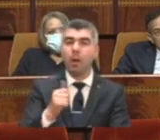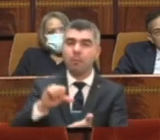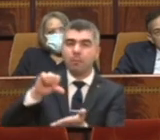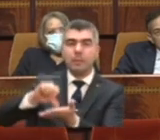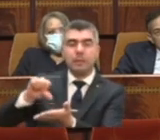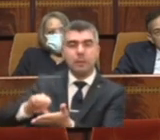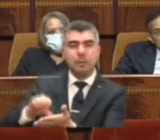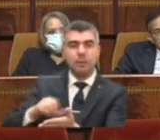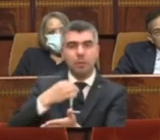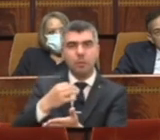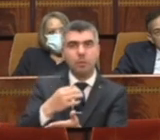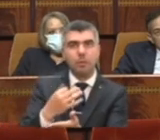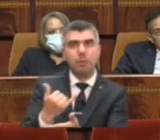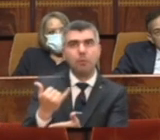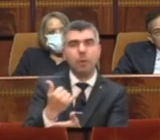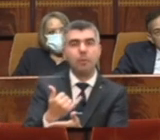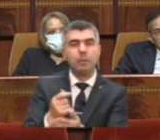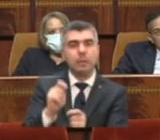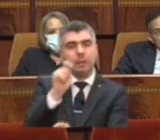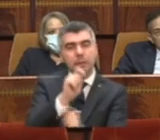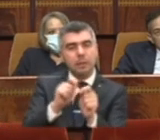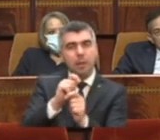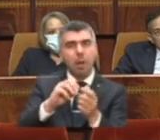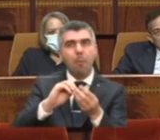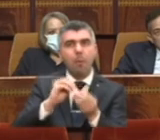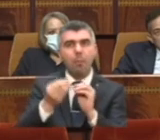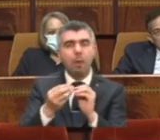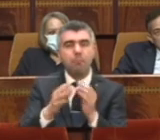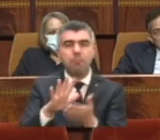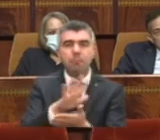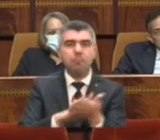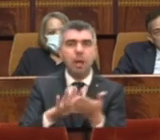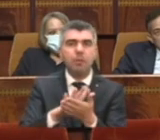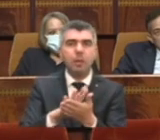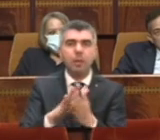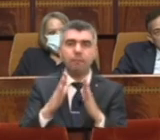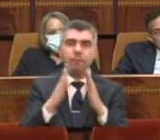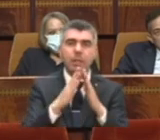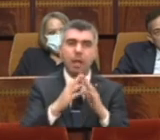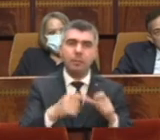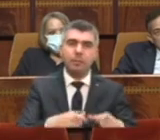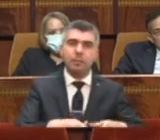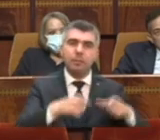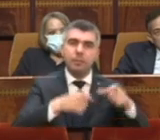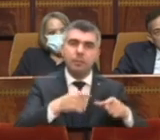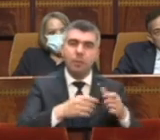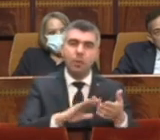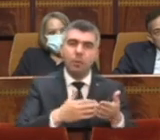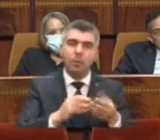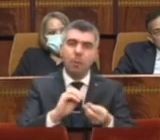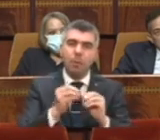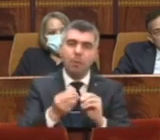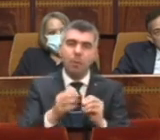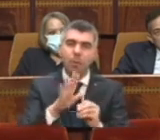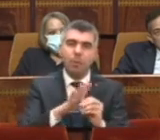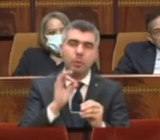الإداري أنهم يتاخذوا يشخصوا المشاكل اللي كاينة بالزيئات العقارية ويتاخذوا قرارات كفيلة بحل المشاكل اللي كتخبط